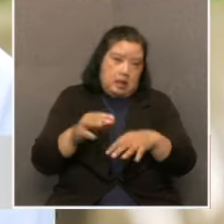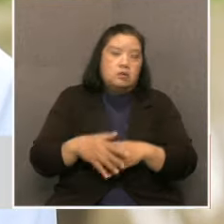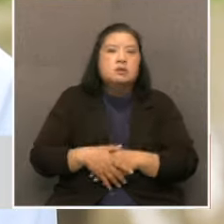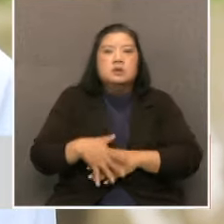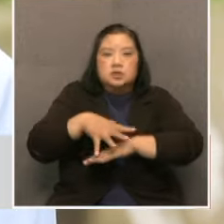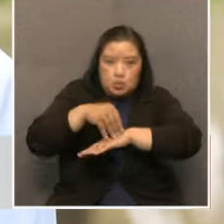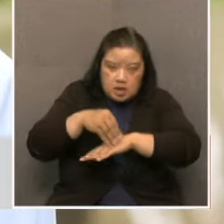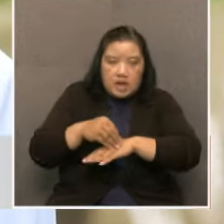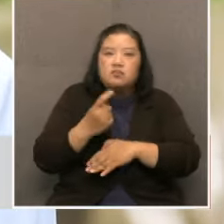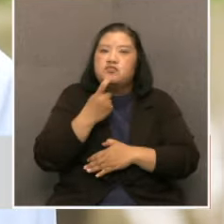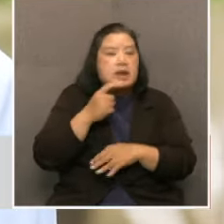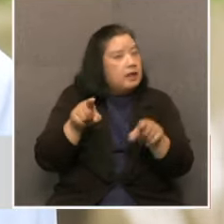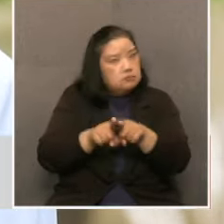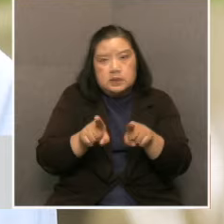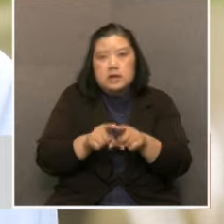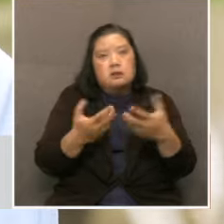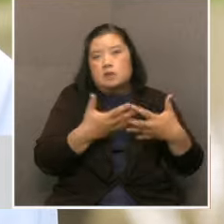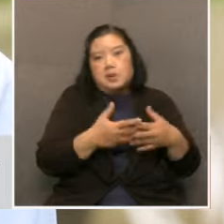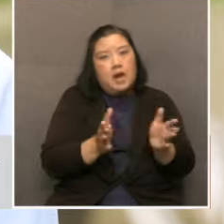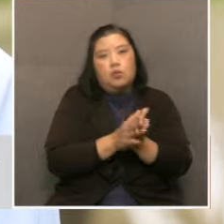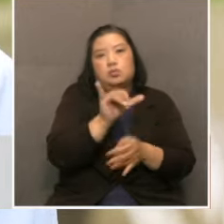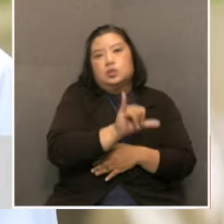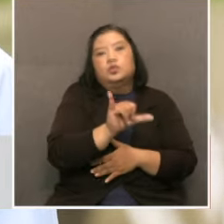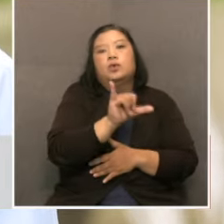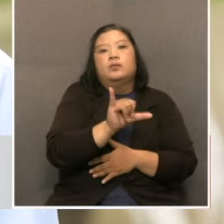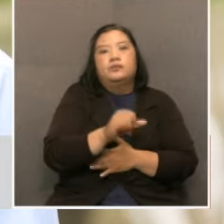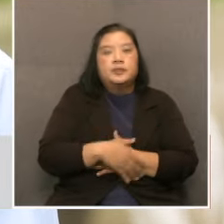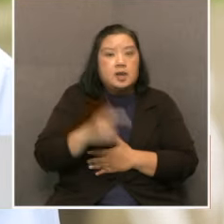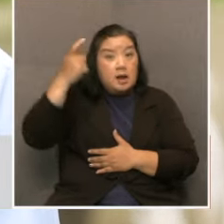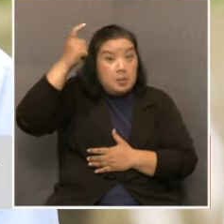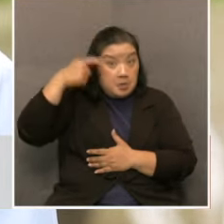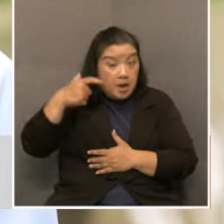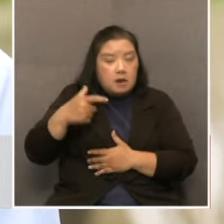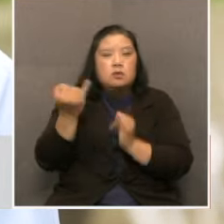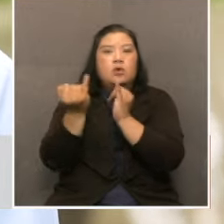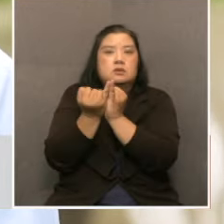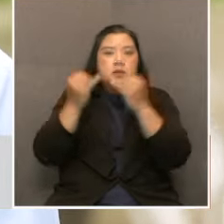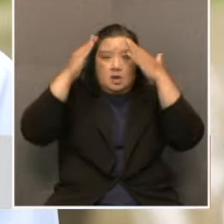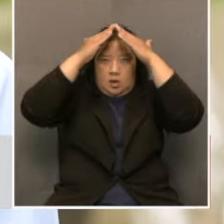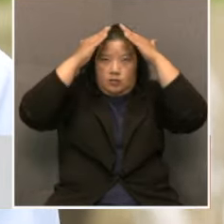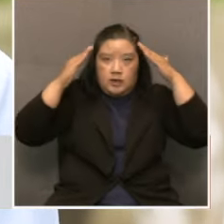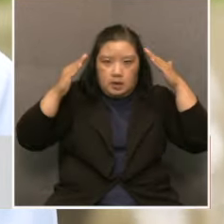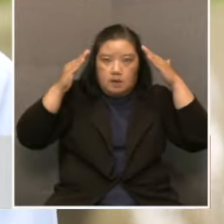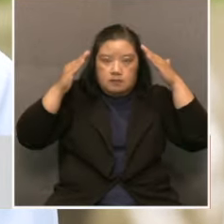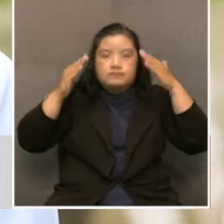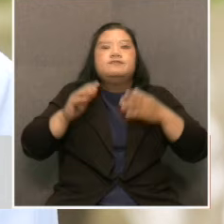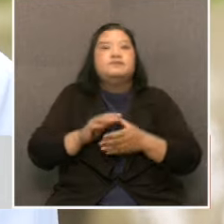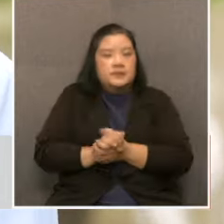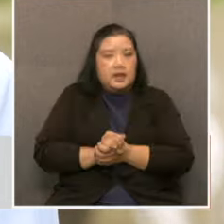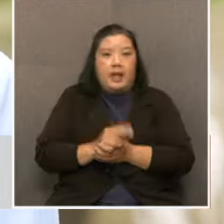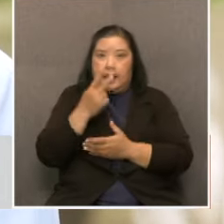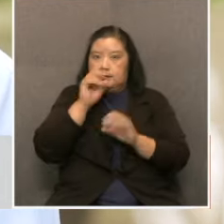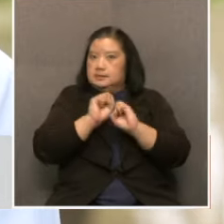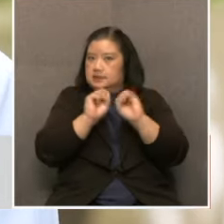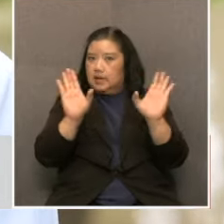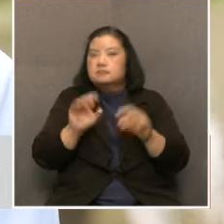หาเพื่อนบ้านที่กำลังไม่ดีเนี่ยอย่างเช่นพม่าเนี่ยก็ย้ายไปคุยที่เวียดนามเลย อ ันนี้คือผลที่เป็นรูปธรรมจับต้องได ้เ